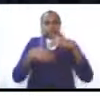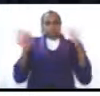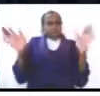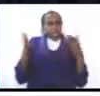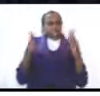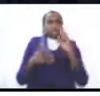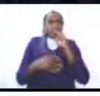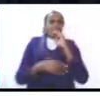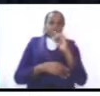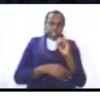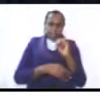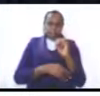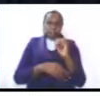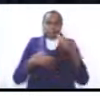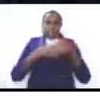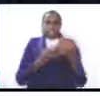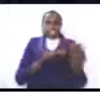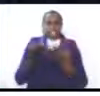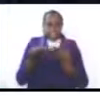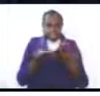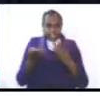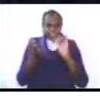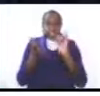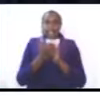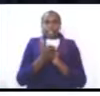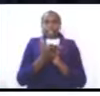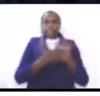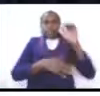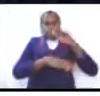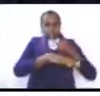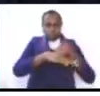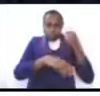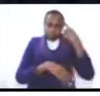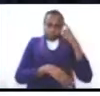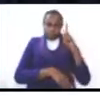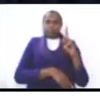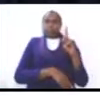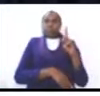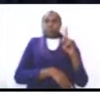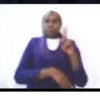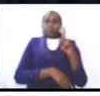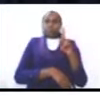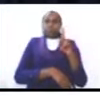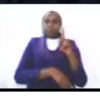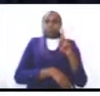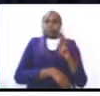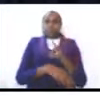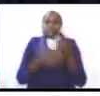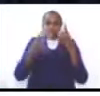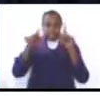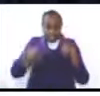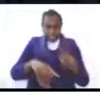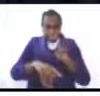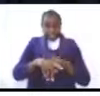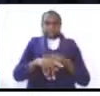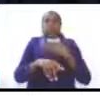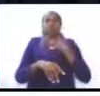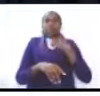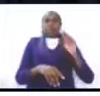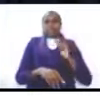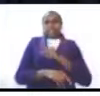nguvu katika huduma ambayo ameitiwa na Mungu. Na wakati huu nataka